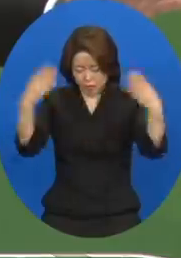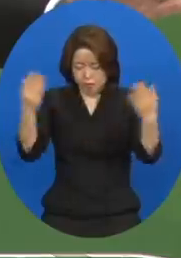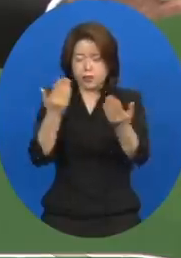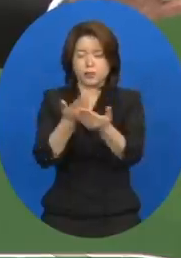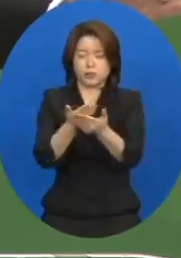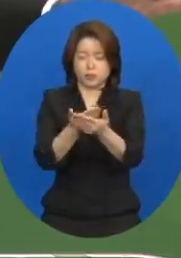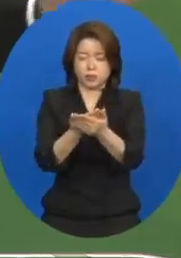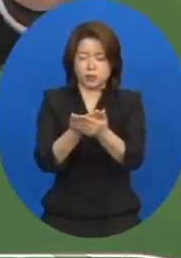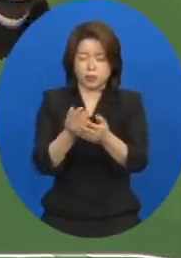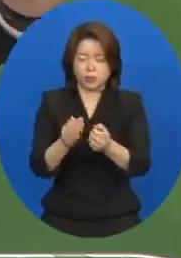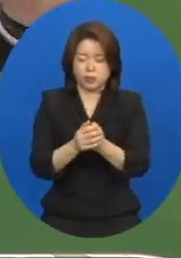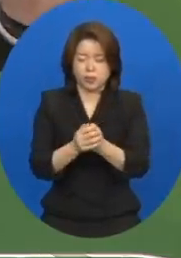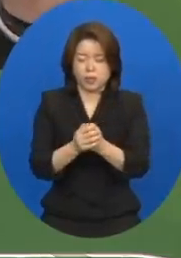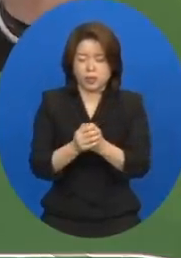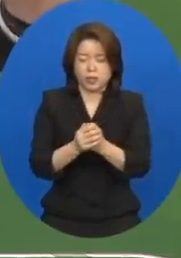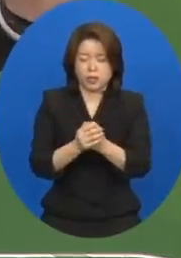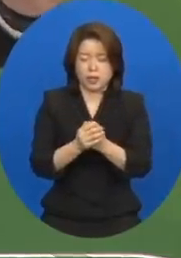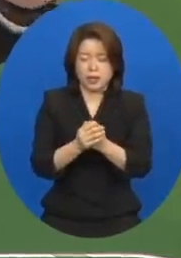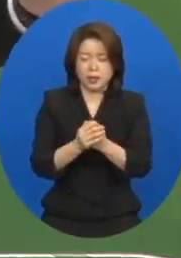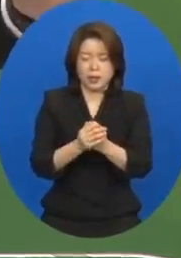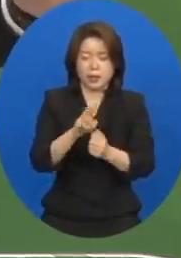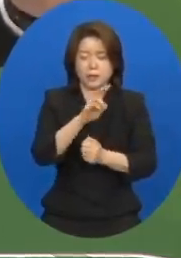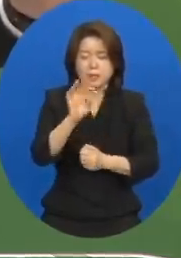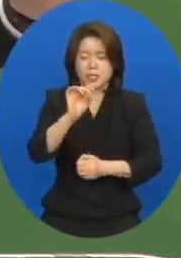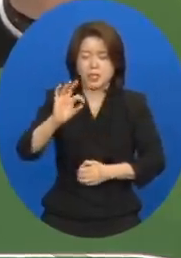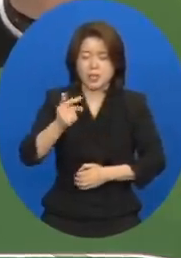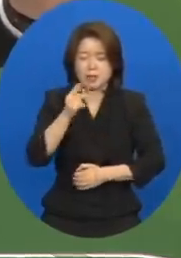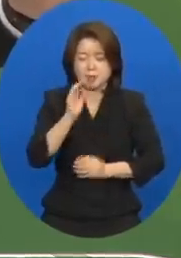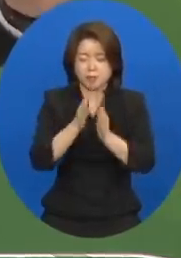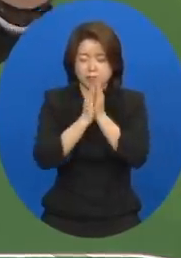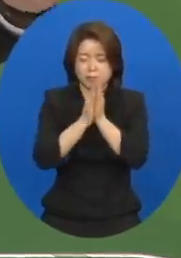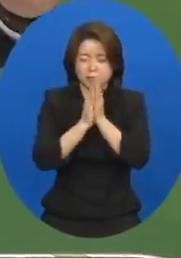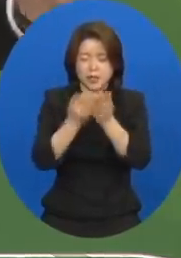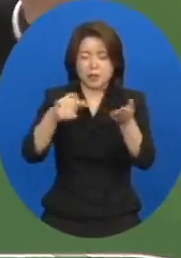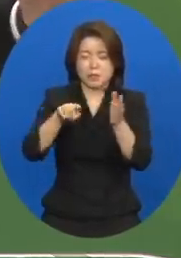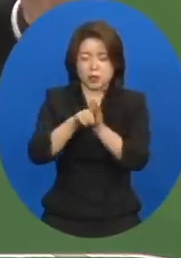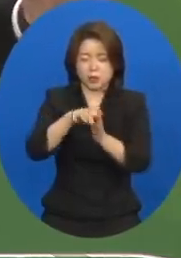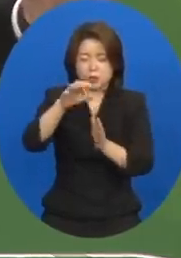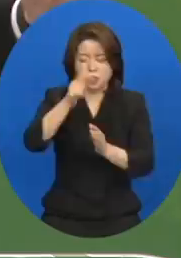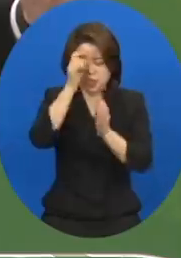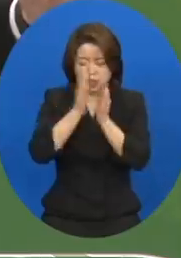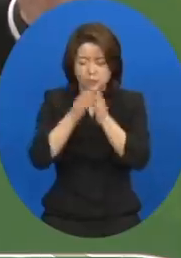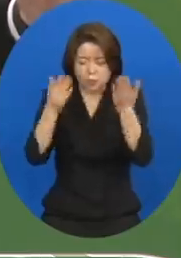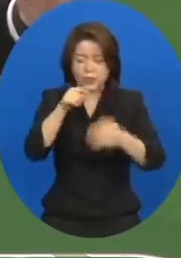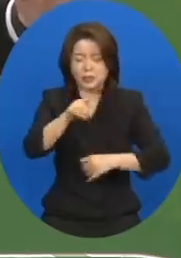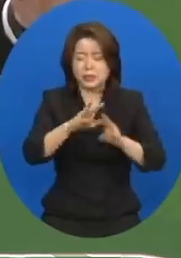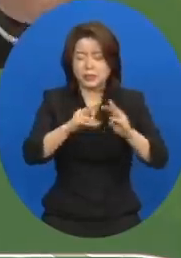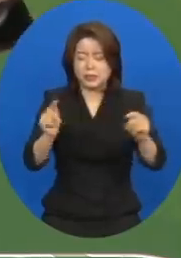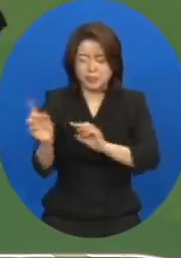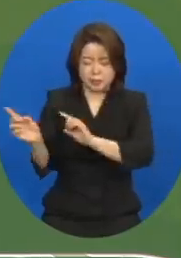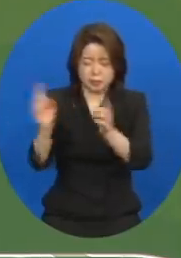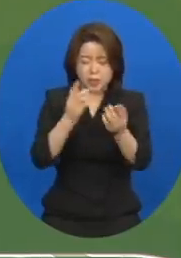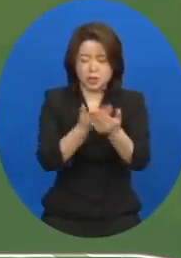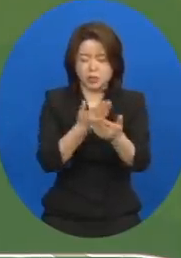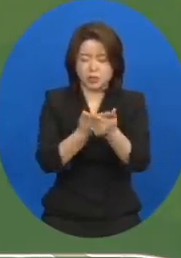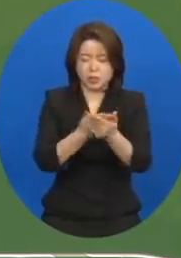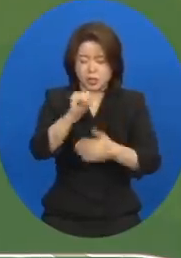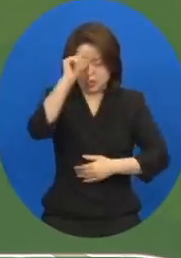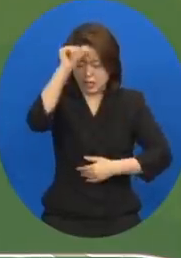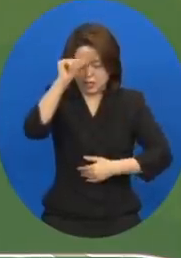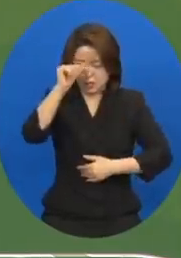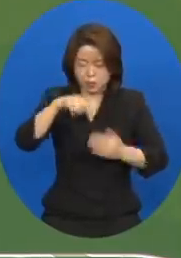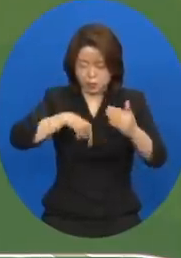하소서. 미얀마를 위해 기도합니다. 그 땅을 살려주소서. 인도를